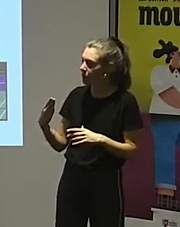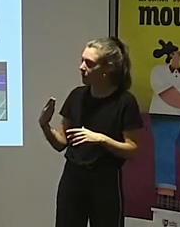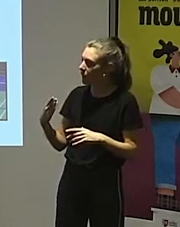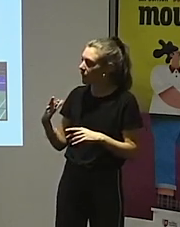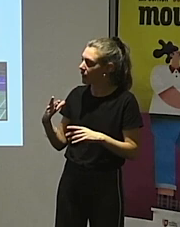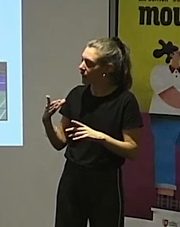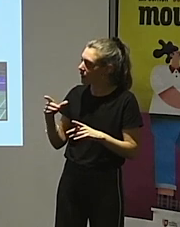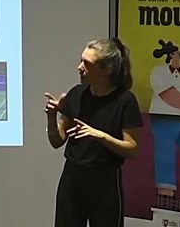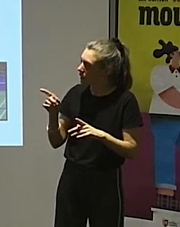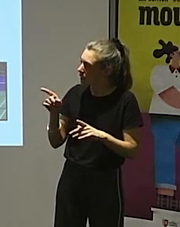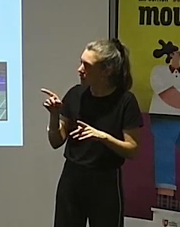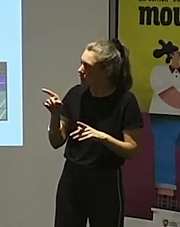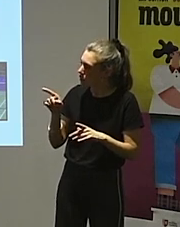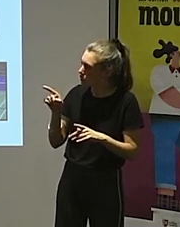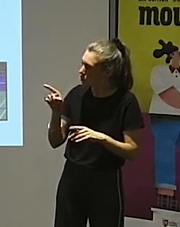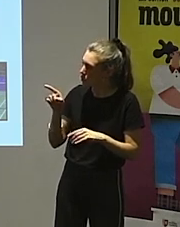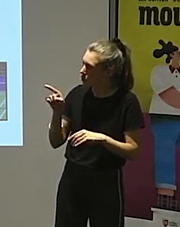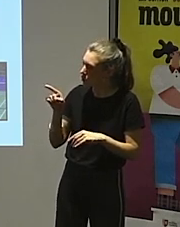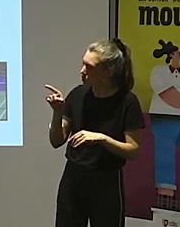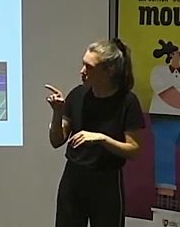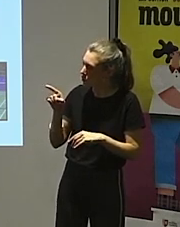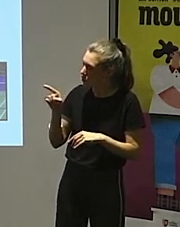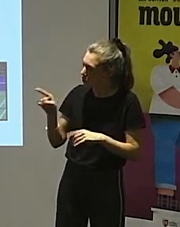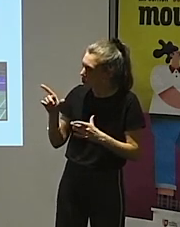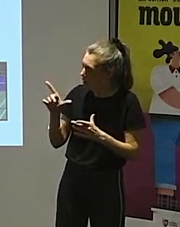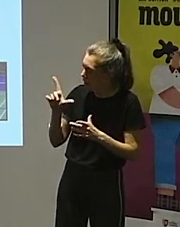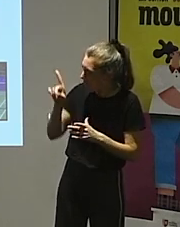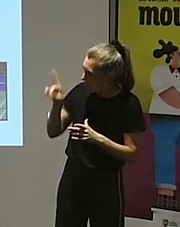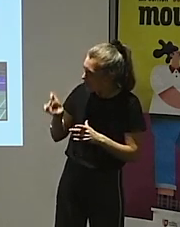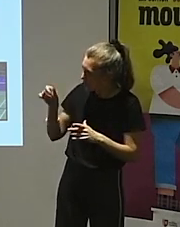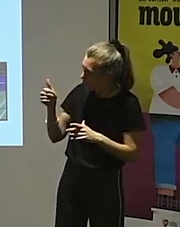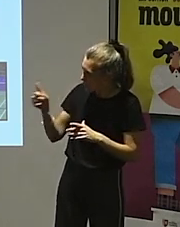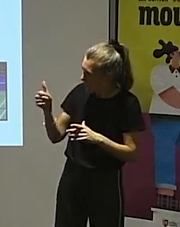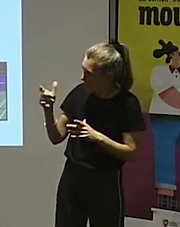Tu as fait partie d'une association pour te remettre au sport,